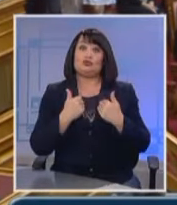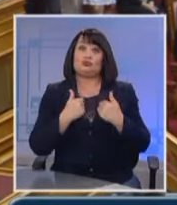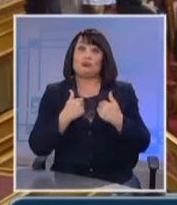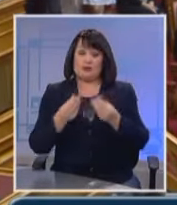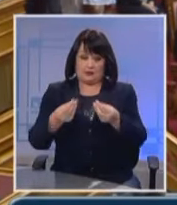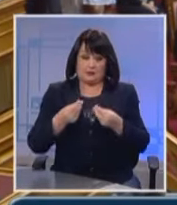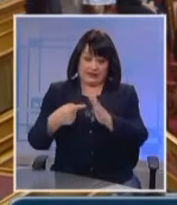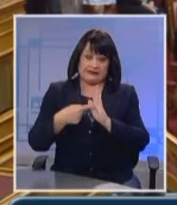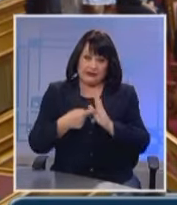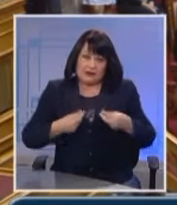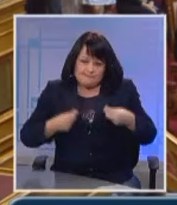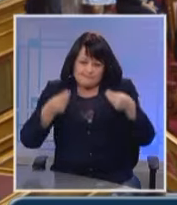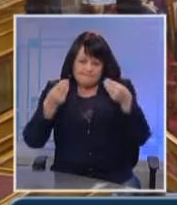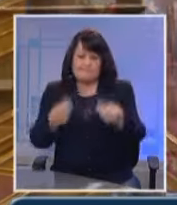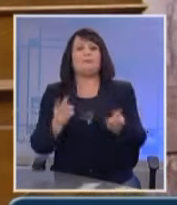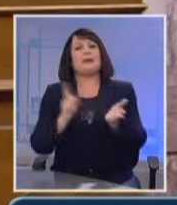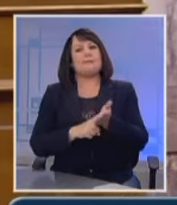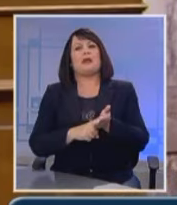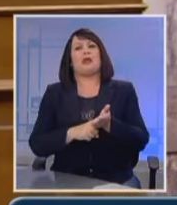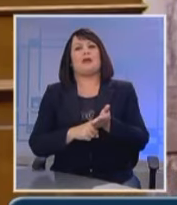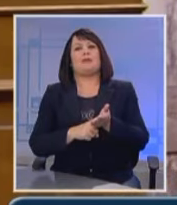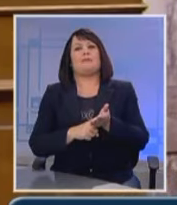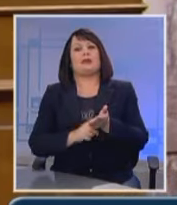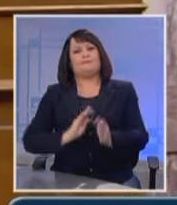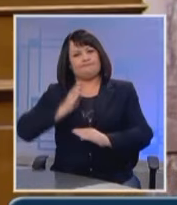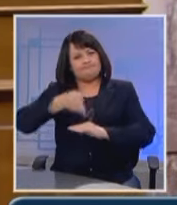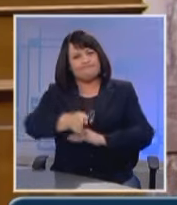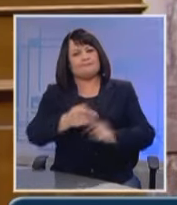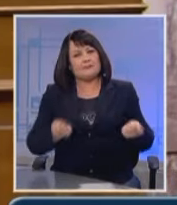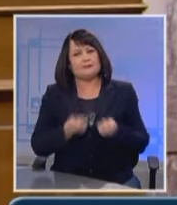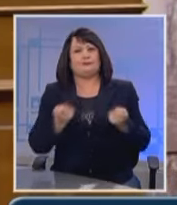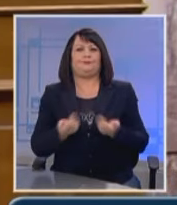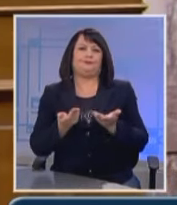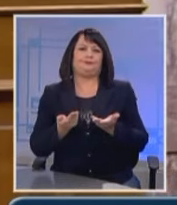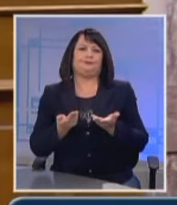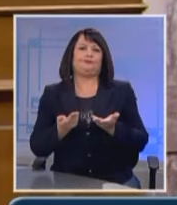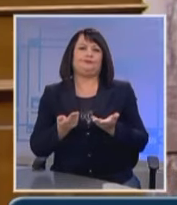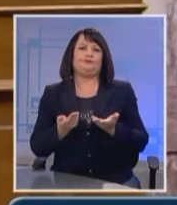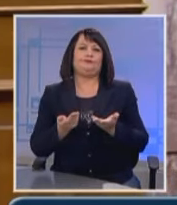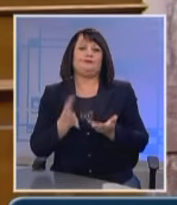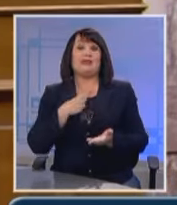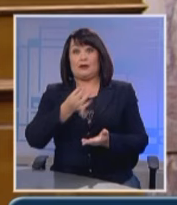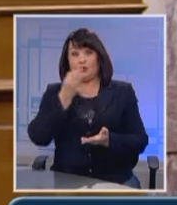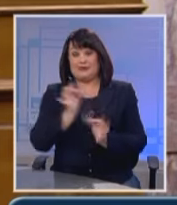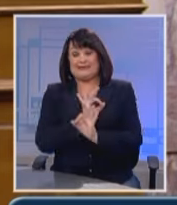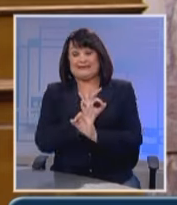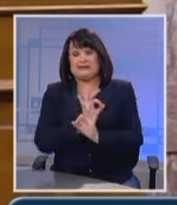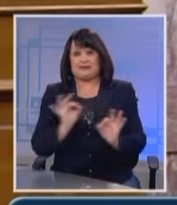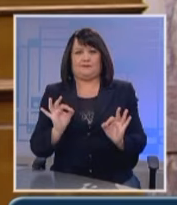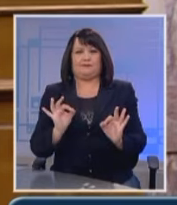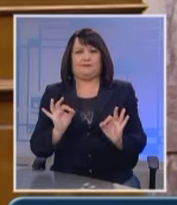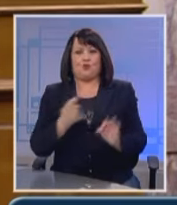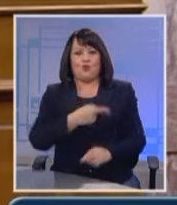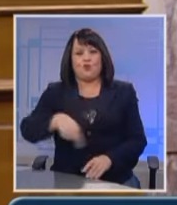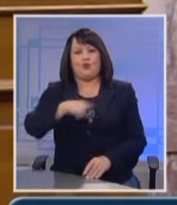μας υποδεικνύετε, πρέπει να κάνουμε το δικό μας άλμα για να υπερβούμε τη δική μας τώρα. Θέλω να σας διαβεβαιώσω ότι έχουμε